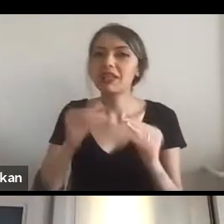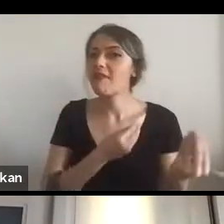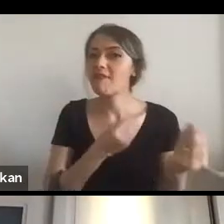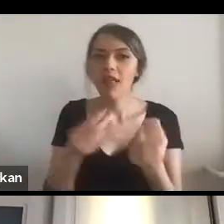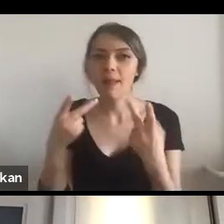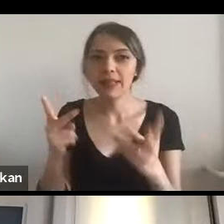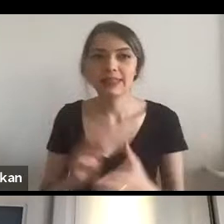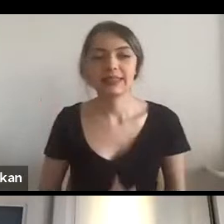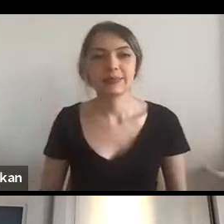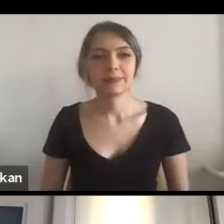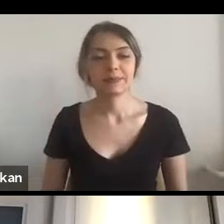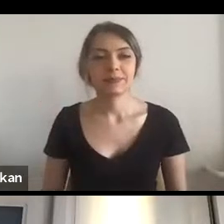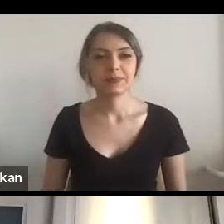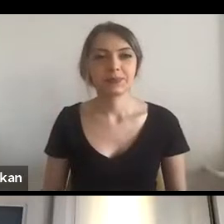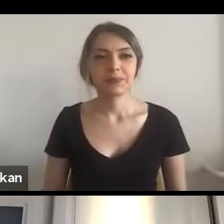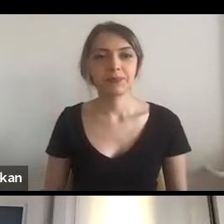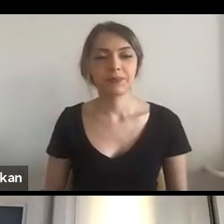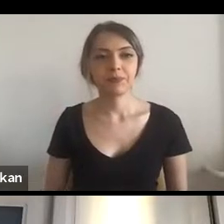verebiliriz.